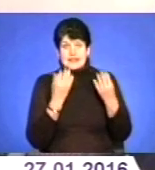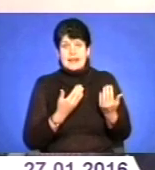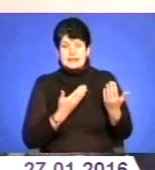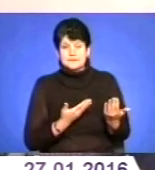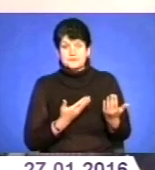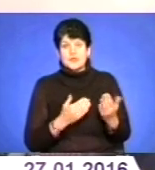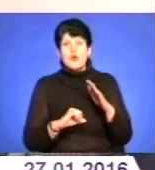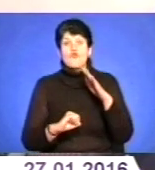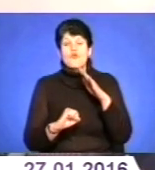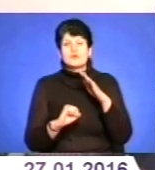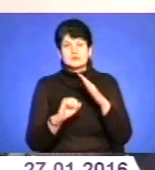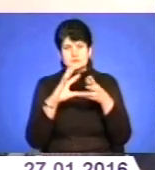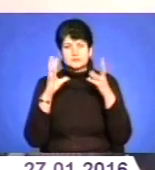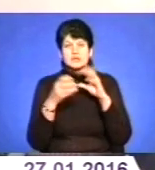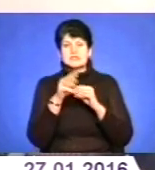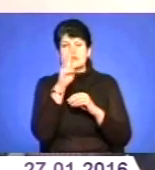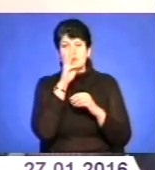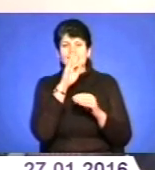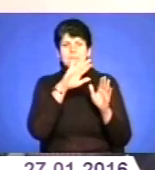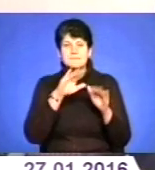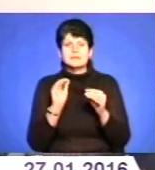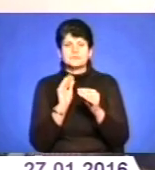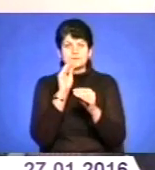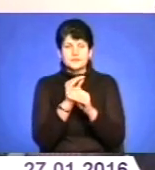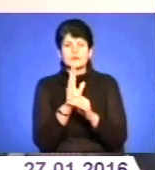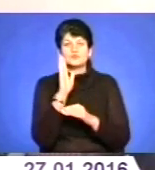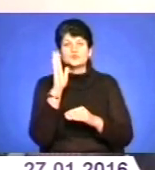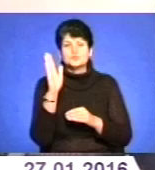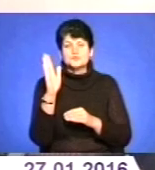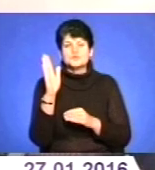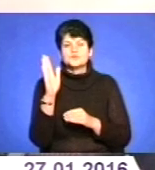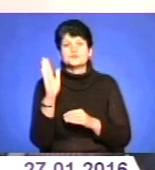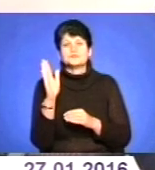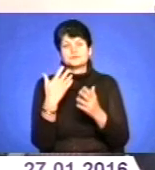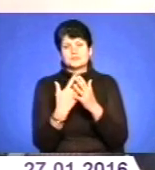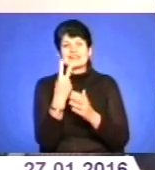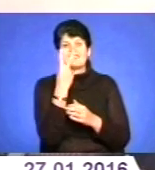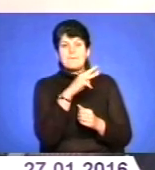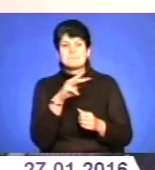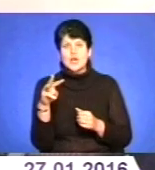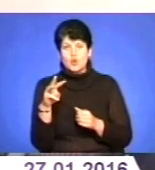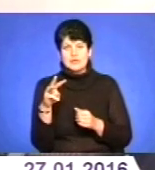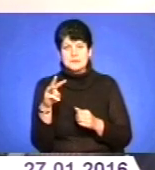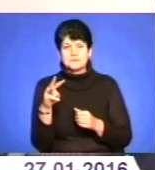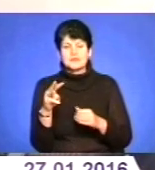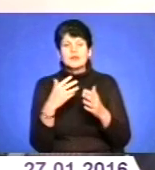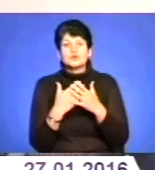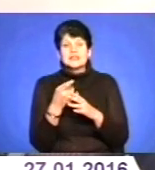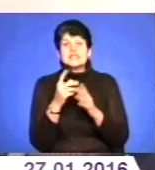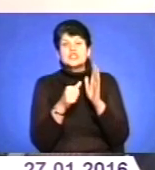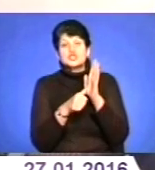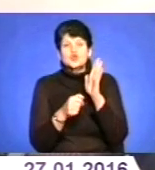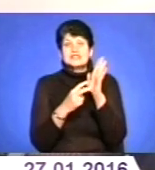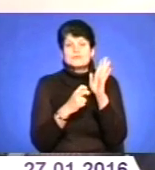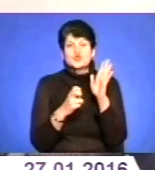день фонд заробітної плати після індексації становить в межах 2 мільйонів. Тобто, знову ж таки,